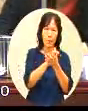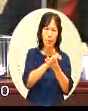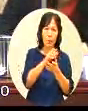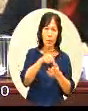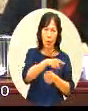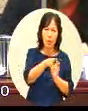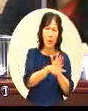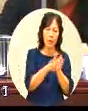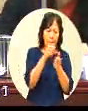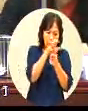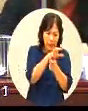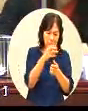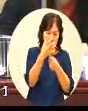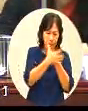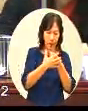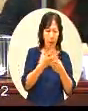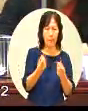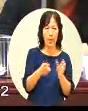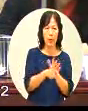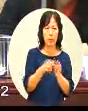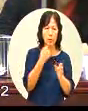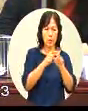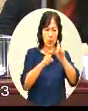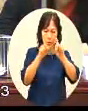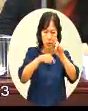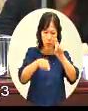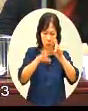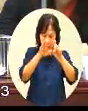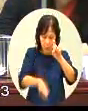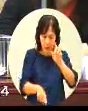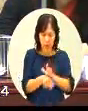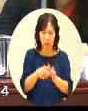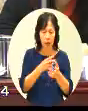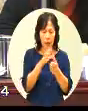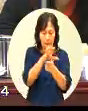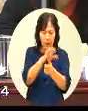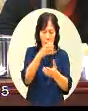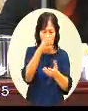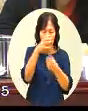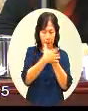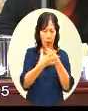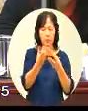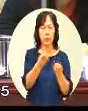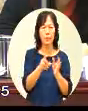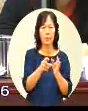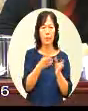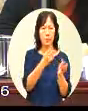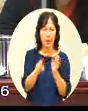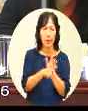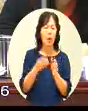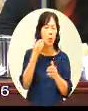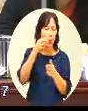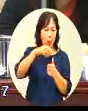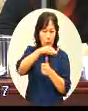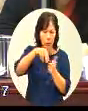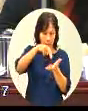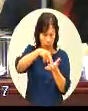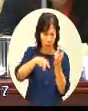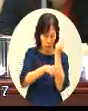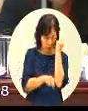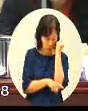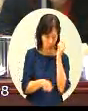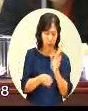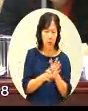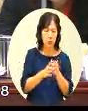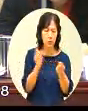有办法强制加保，也就是在4人以下的加保，未来职业灾害保险法如果单独立法，对这些的发生职